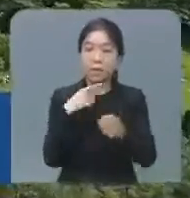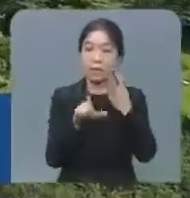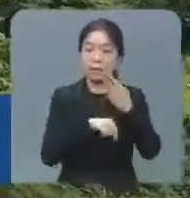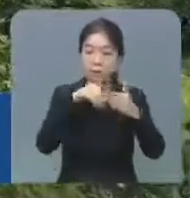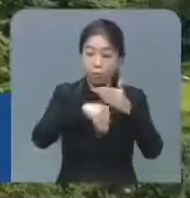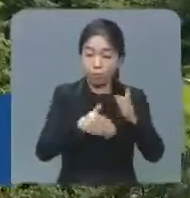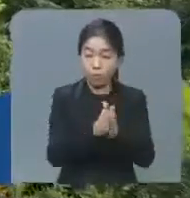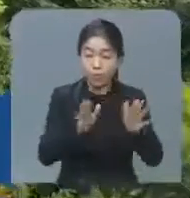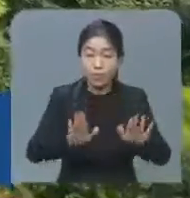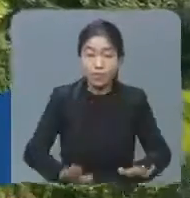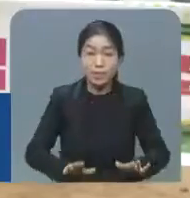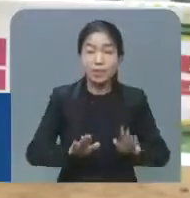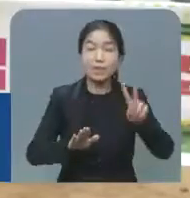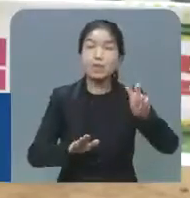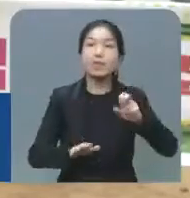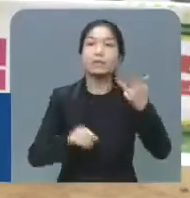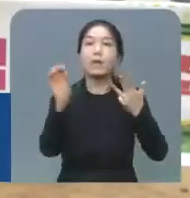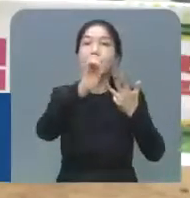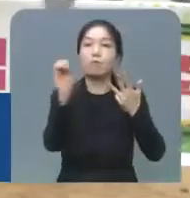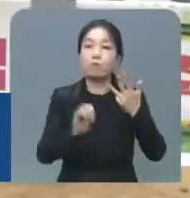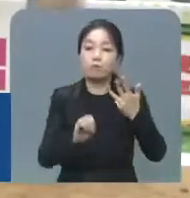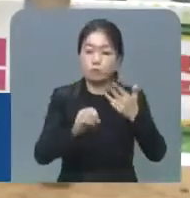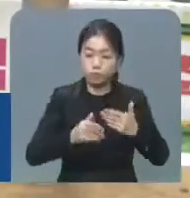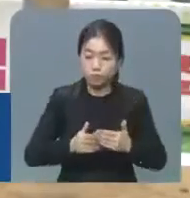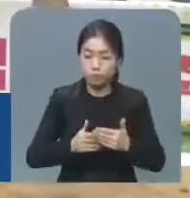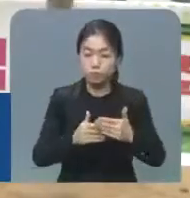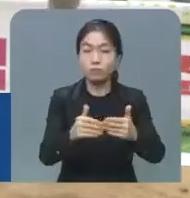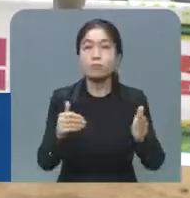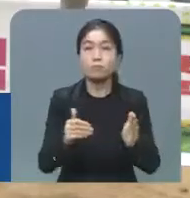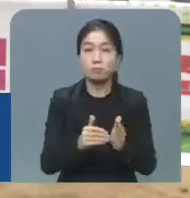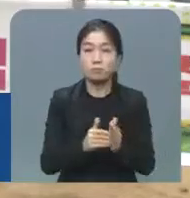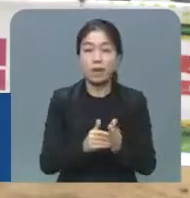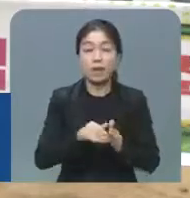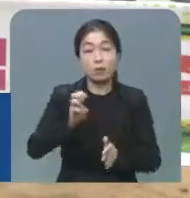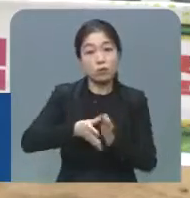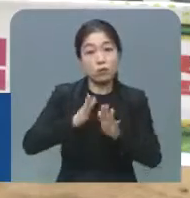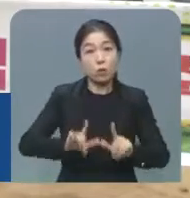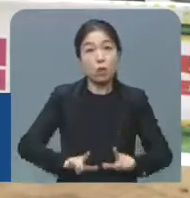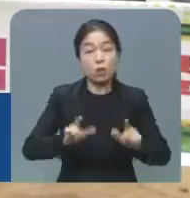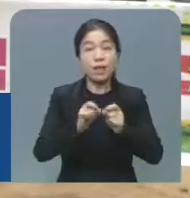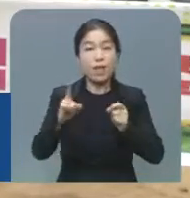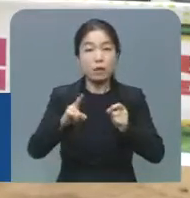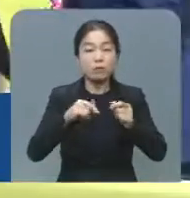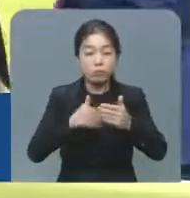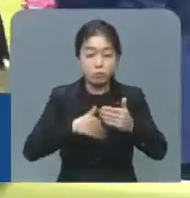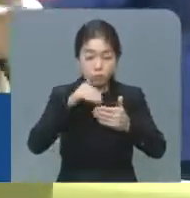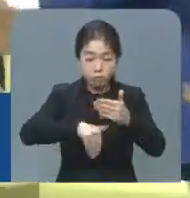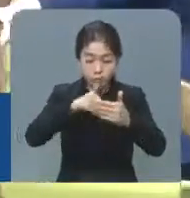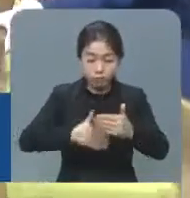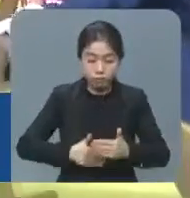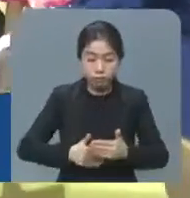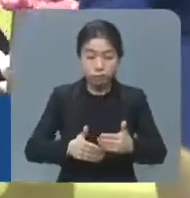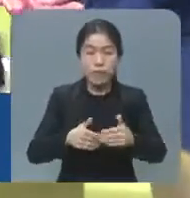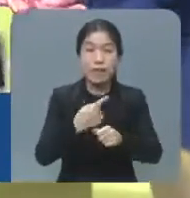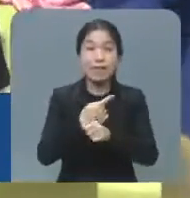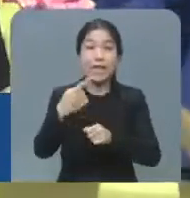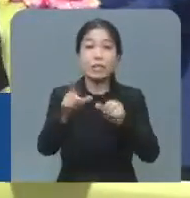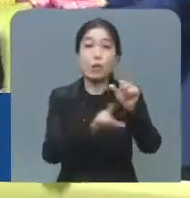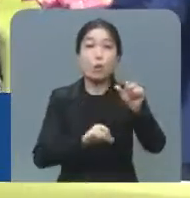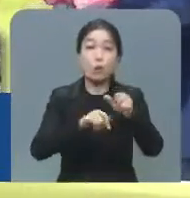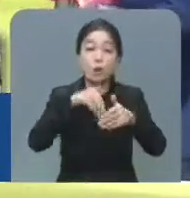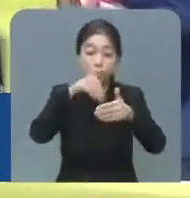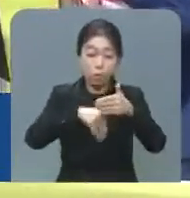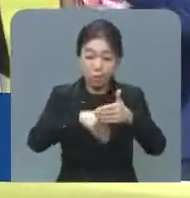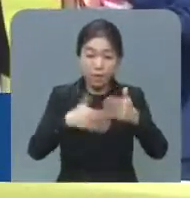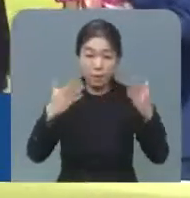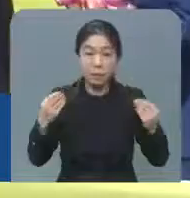착공에 들어가 현재 28% 의 공격력을 보이고 있습니다 광주시는 올해 대부분 공정을 진행하고 내년 5월 조성 공사를 마칠